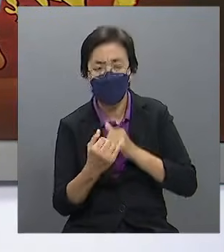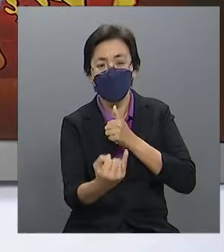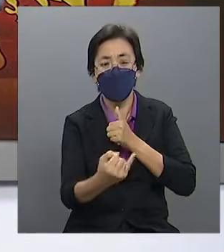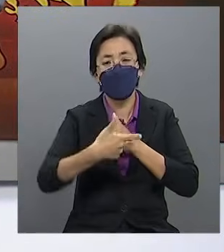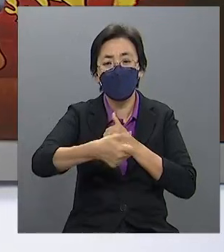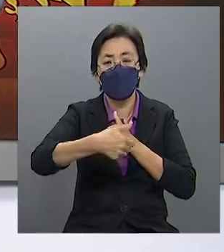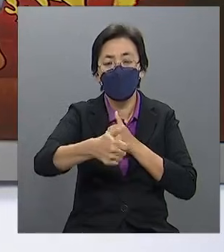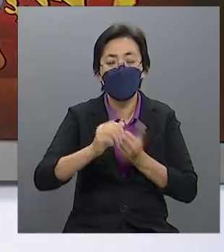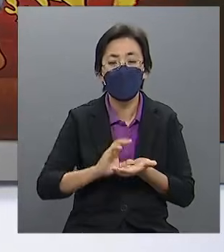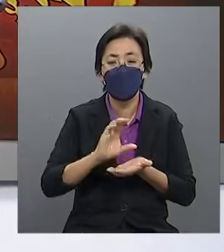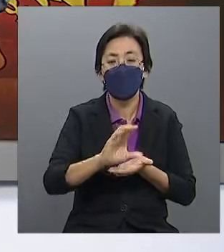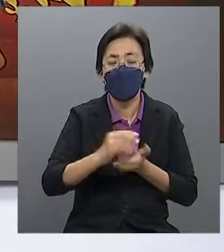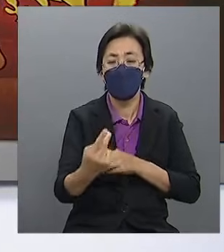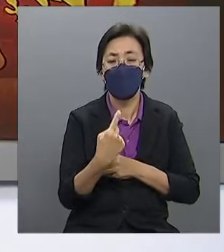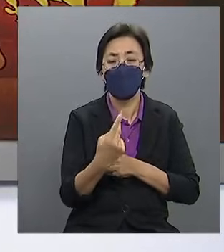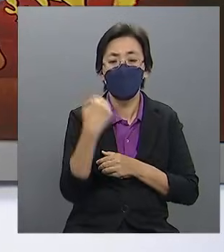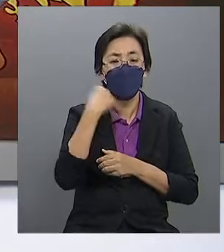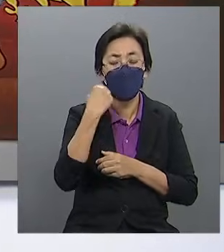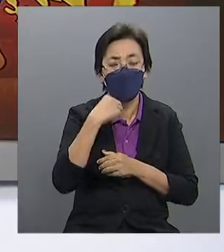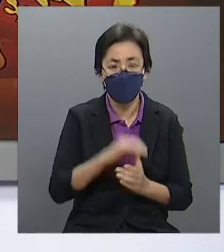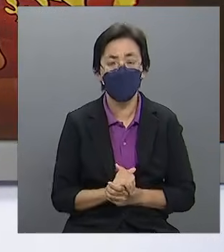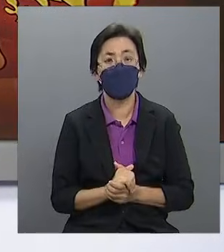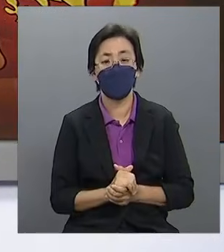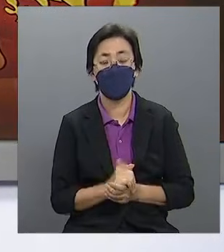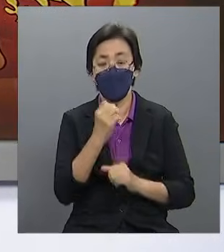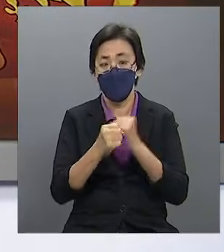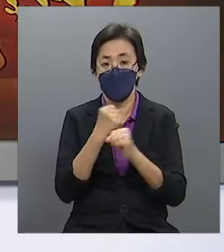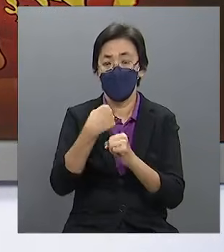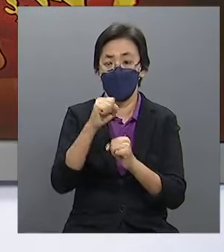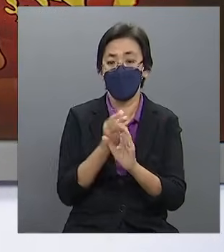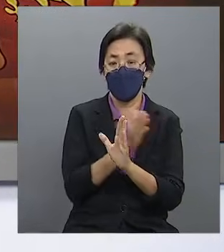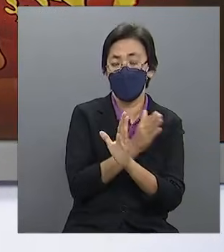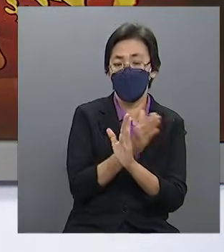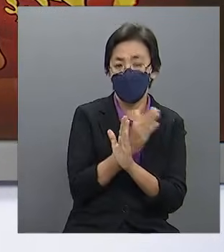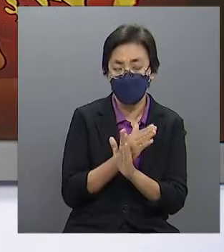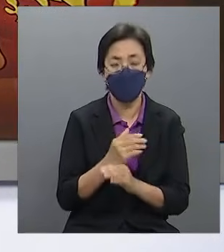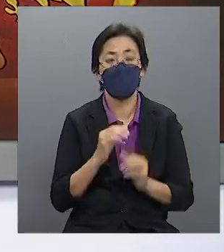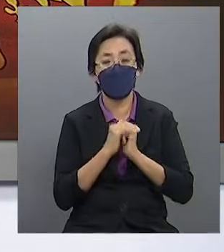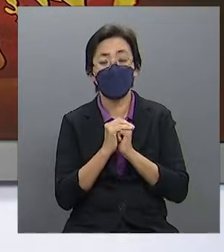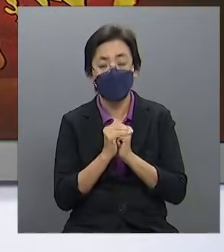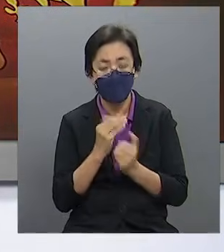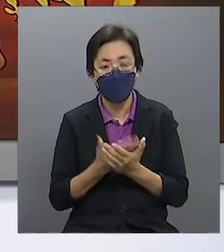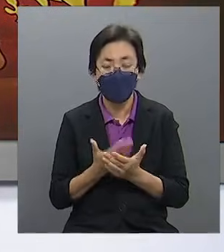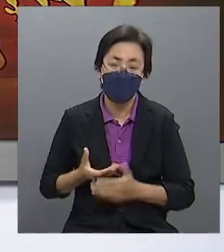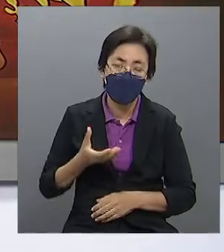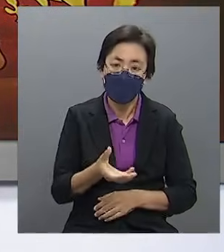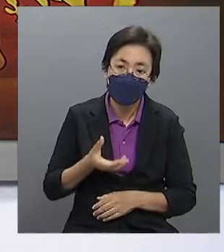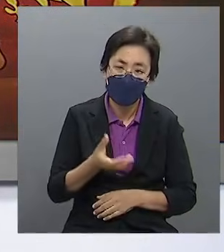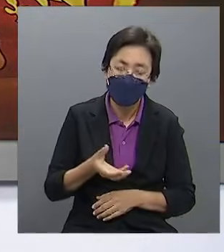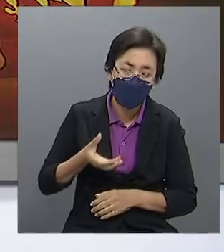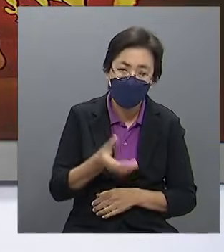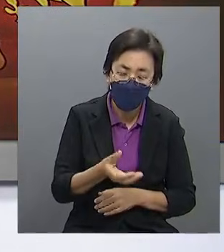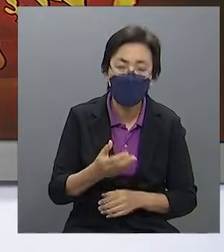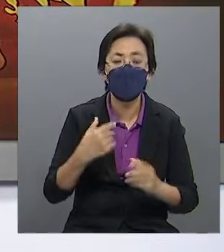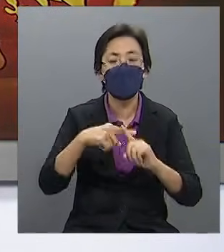ากู้เงินมากที่สุดค่ะโดยในช่วง10ปีที่ผ่านมาจีนปล่อยกู้ไปแล้วนะคะไม่ต่ำกว่า 5,000 ล้านดอลลาร์สหรัฐผ่านโคร